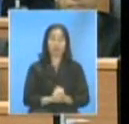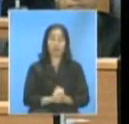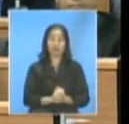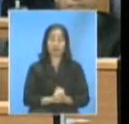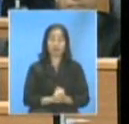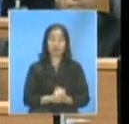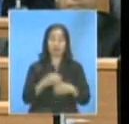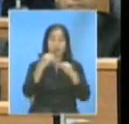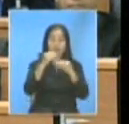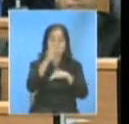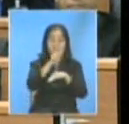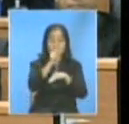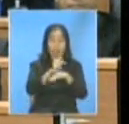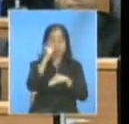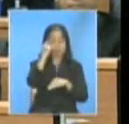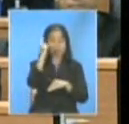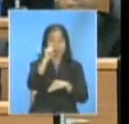ท่านประธานครับ